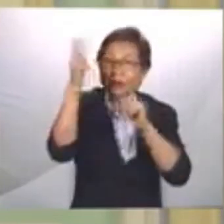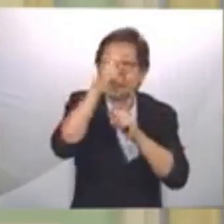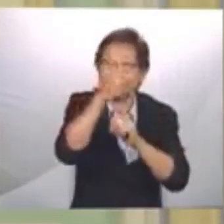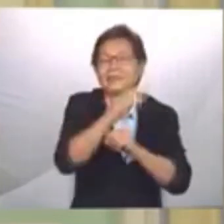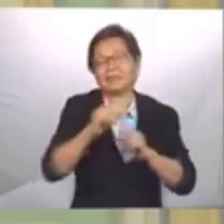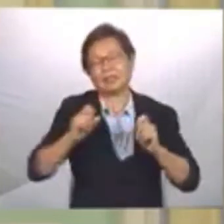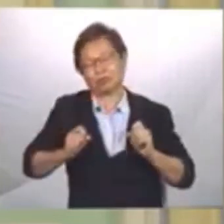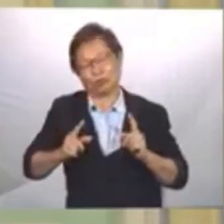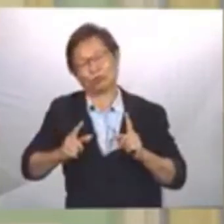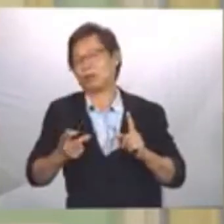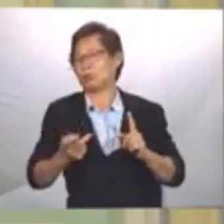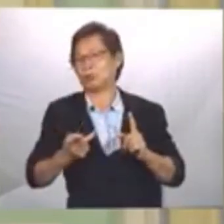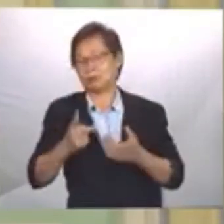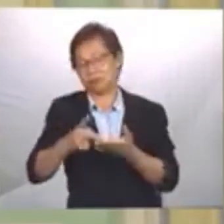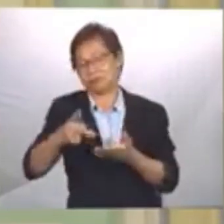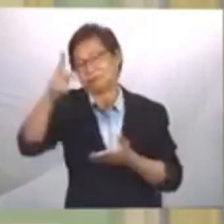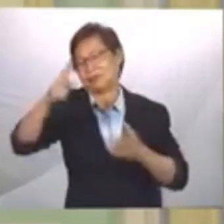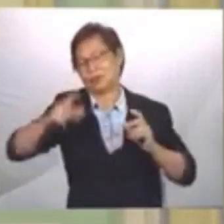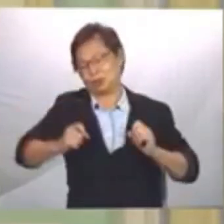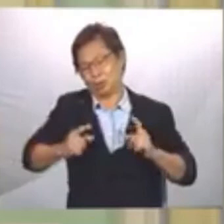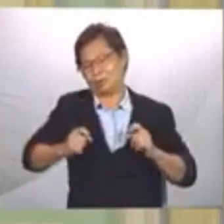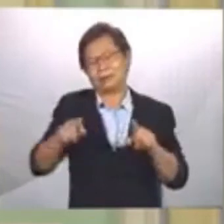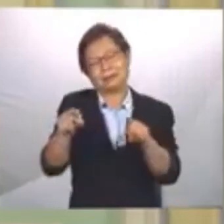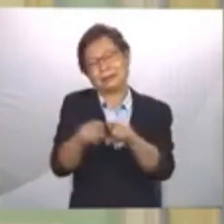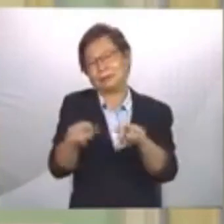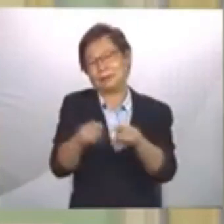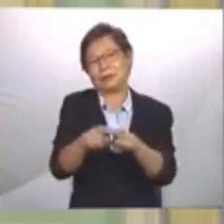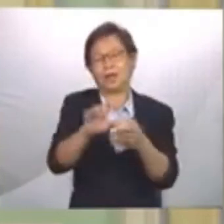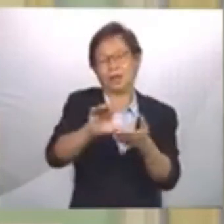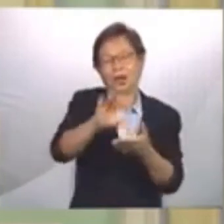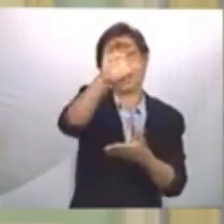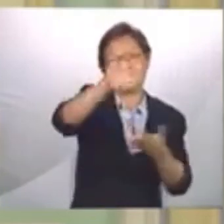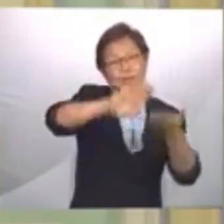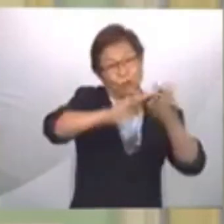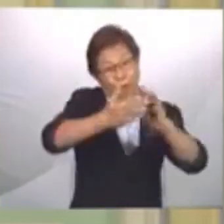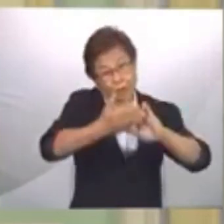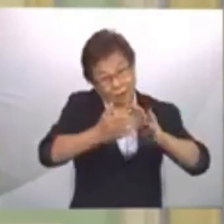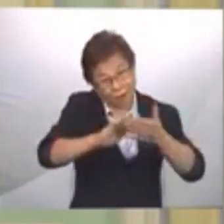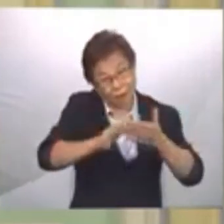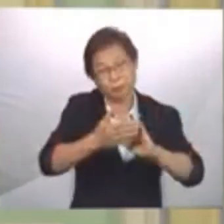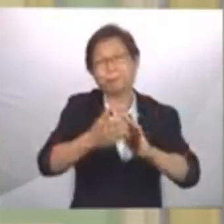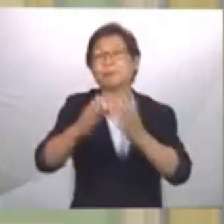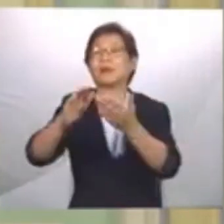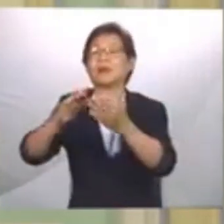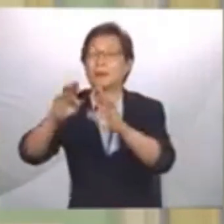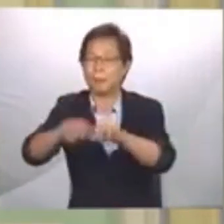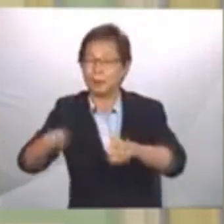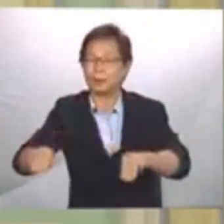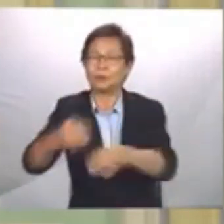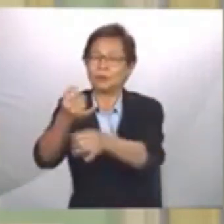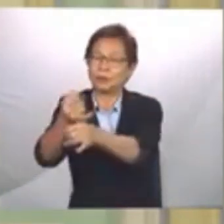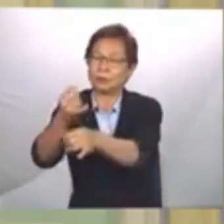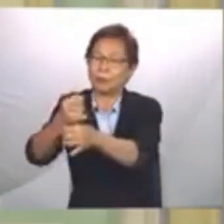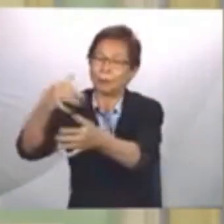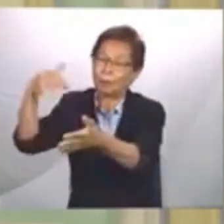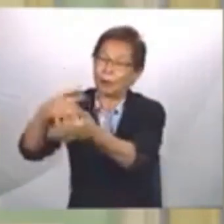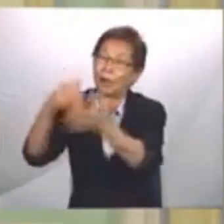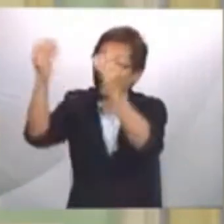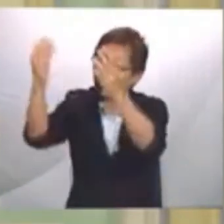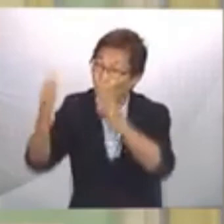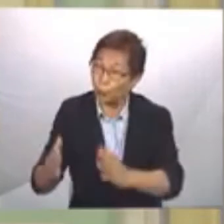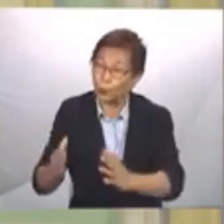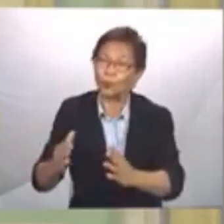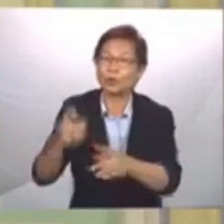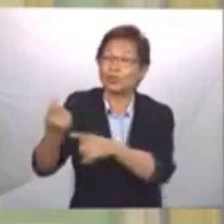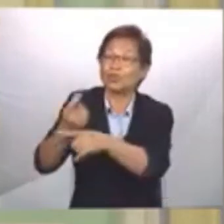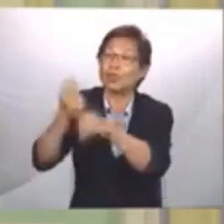Swasta, begitu juga dengan pelajar di kolej komuniti, pelajar-pelajar di Institut Pengajian Guru,